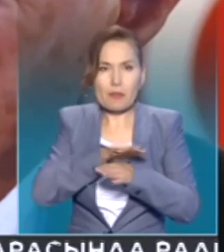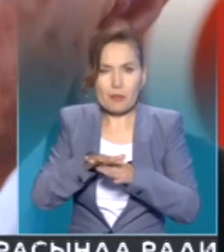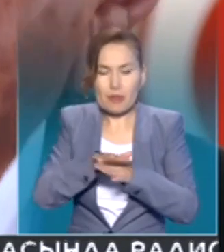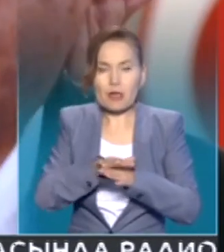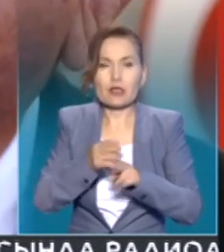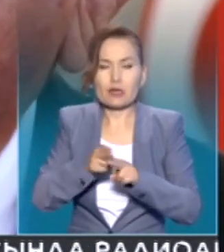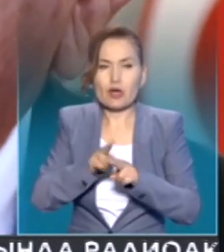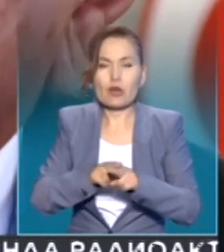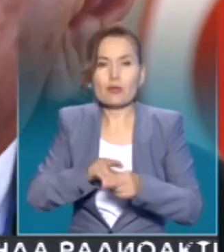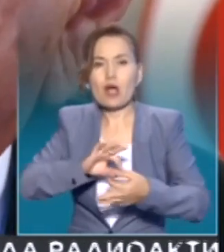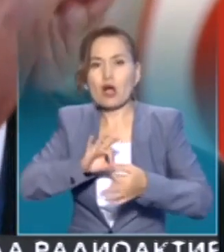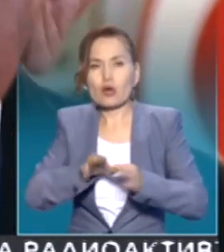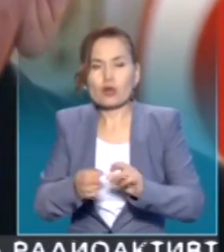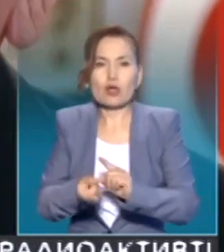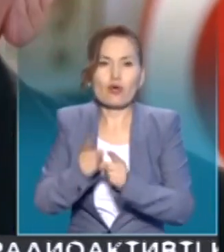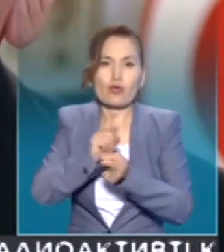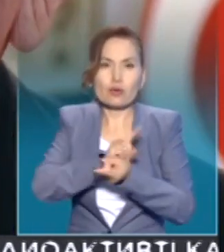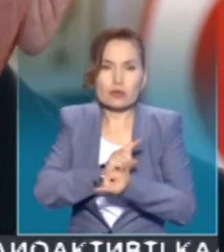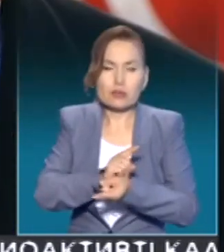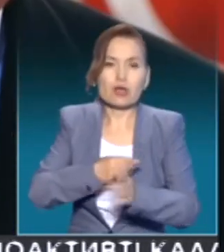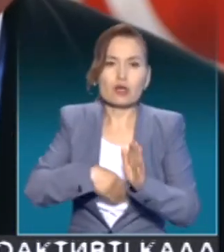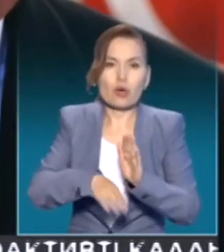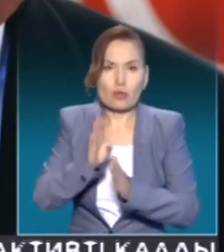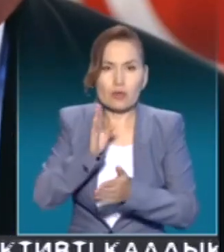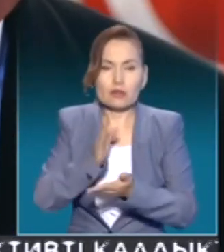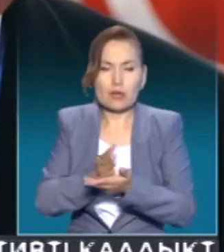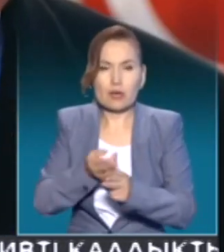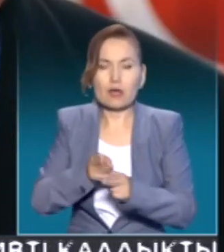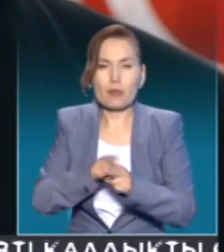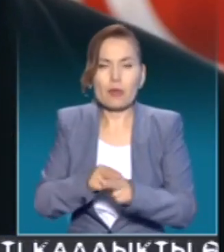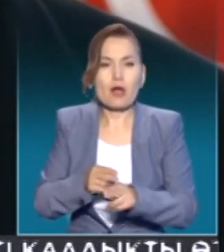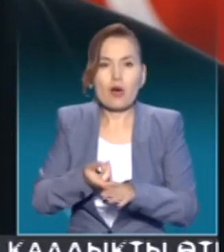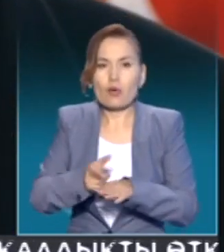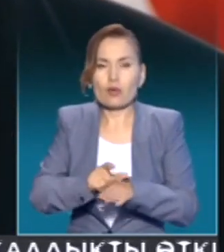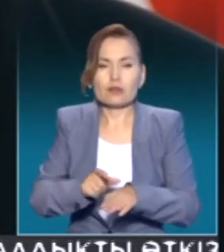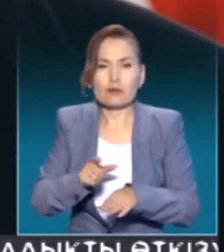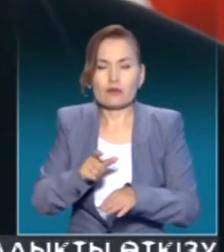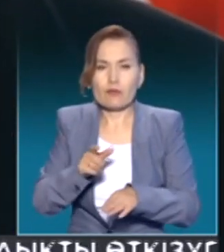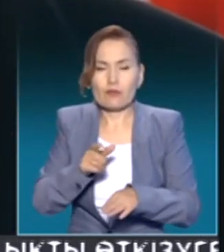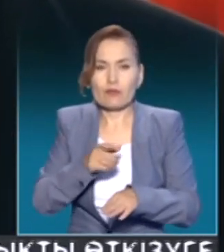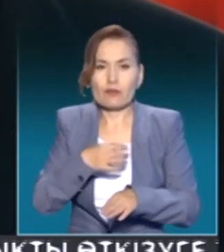қарамастан осындай күрделі өзгерістерден өтіп жатыр. Бұл қазіргі заман талабына сай қадамдар.